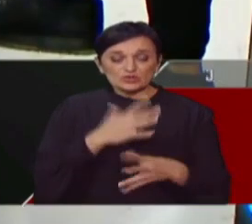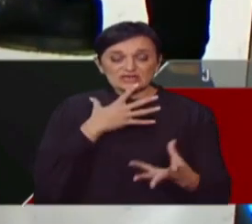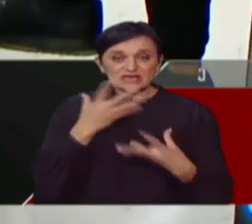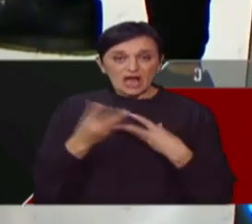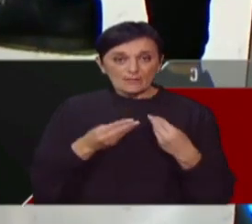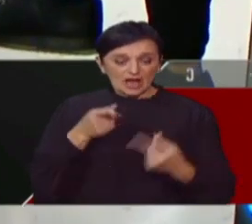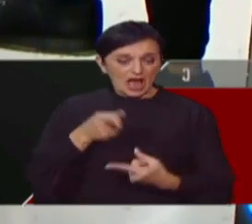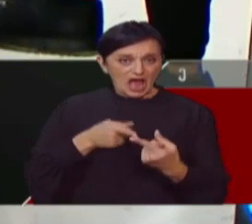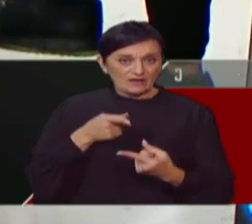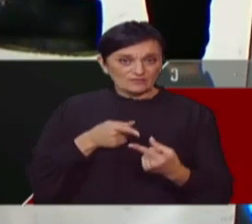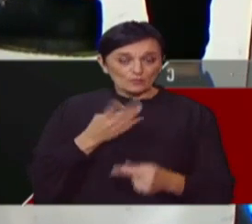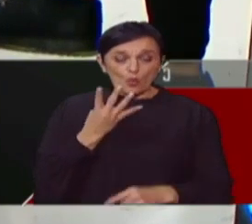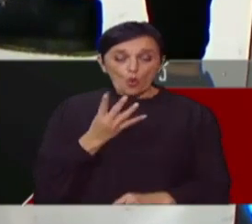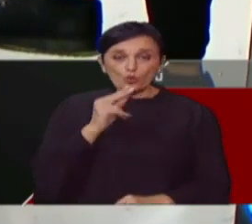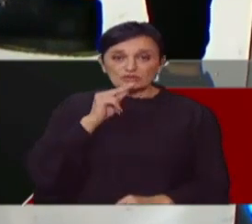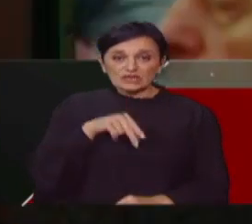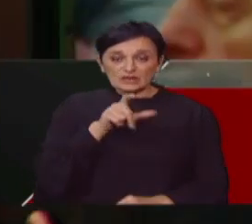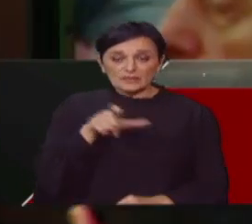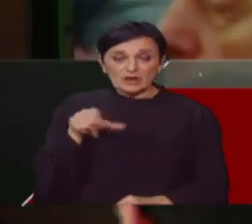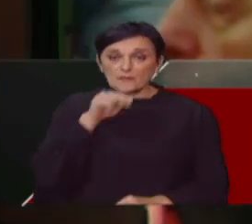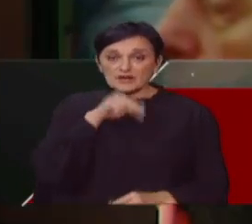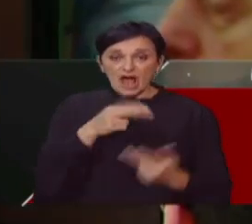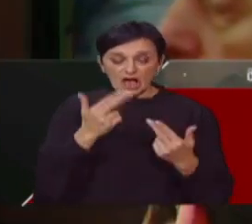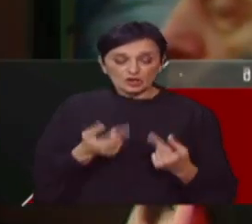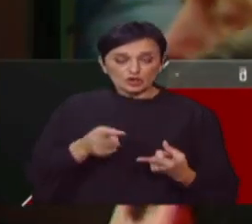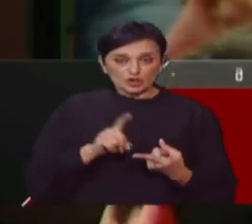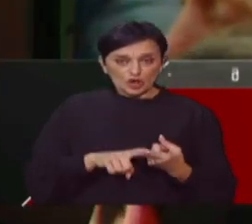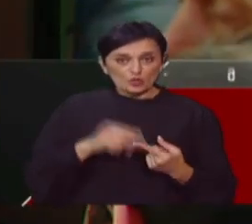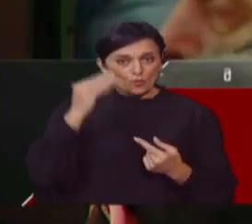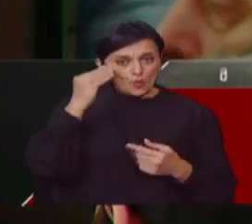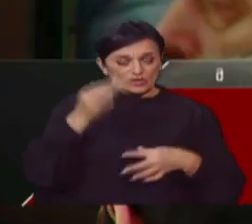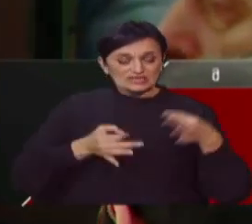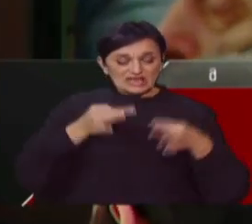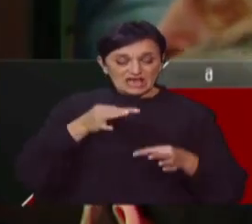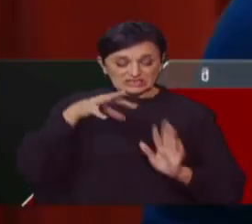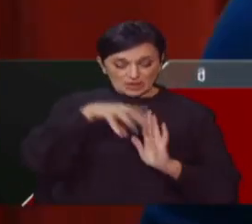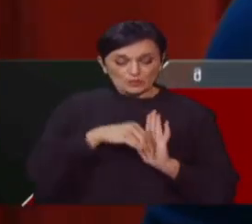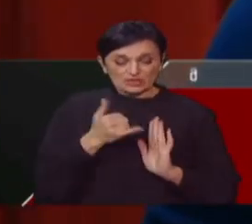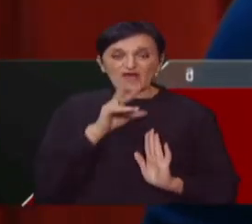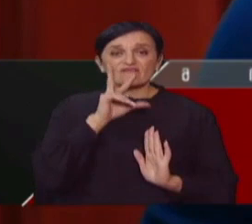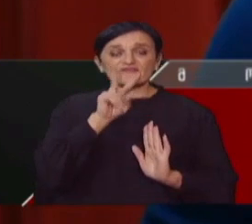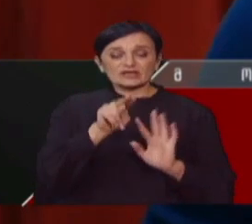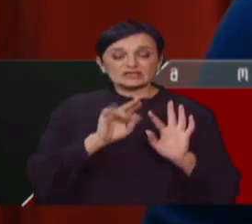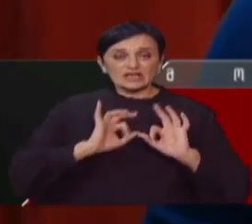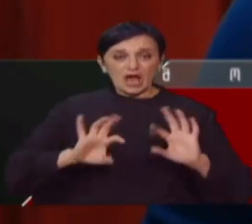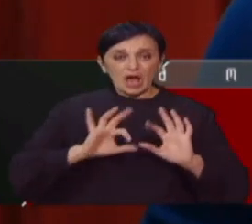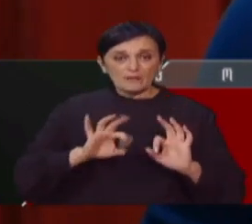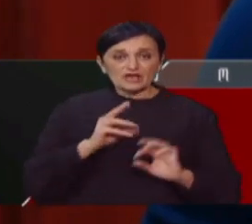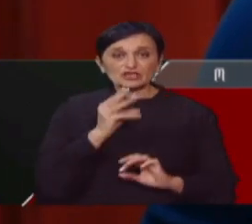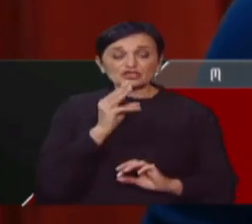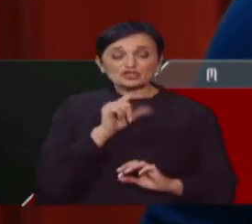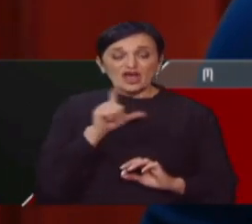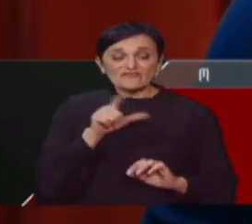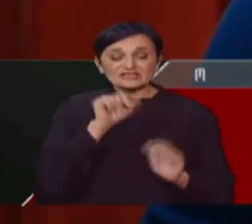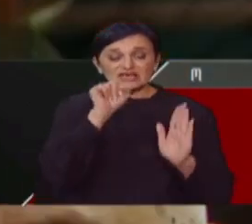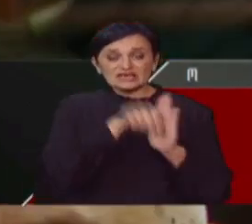გაყალბებაში ედავებიან. Ოთხმა ბრალდებულმა ბრალის აღიარების შესახებ პოზიცია სასამართლოში დღეს დააფიქსირა, სადაც Shavadzis liquidatsiis